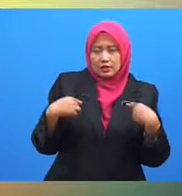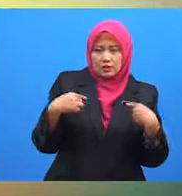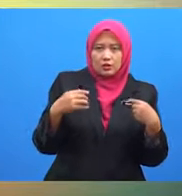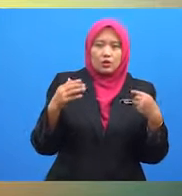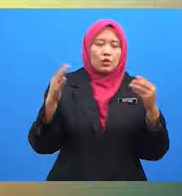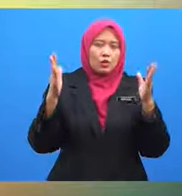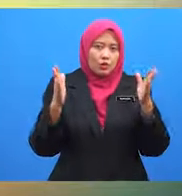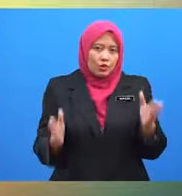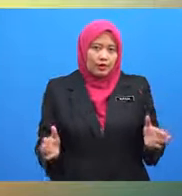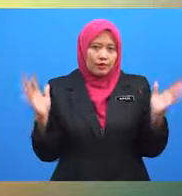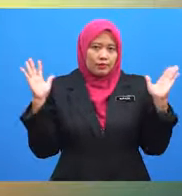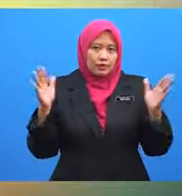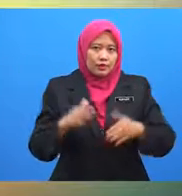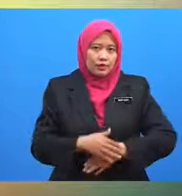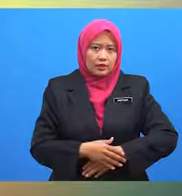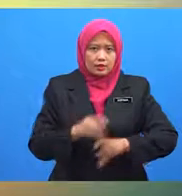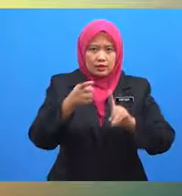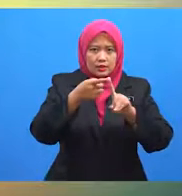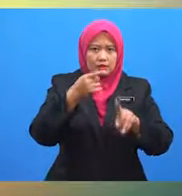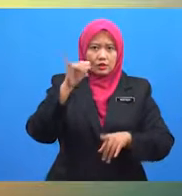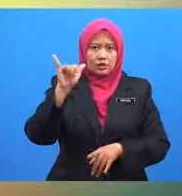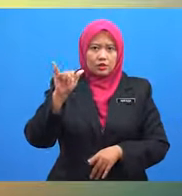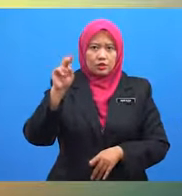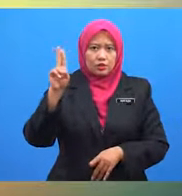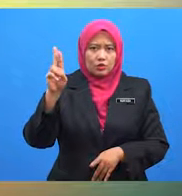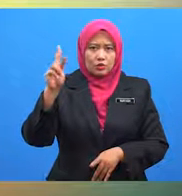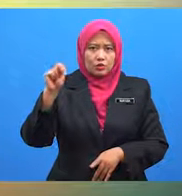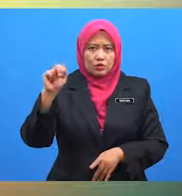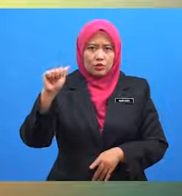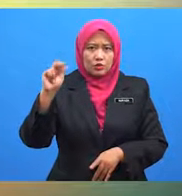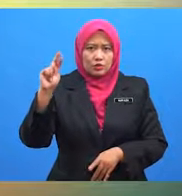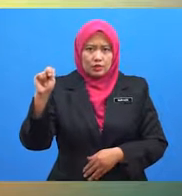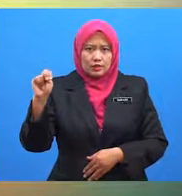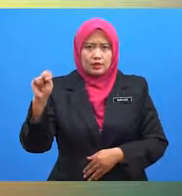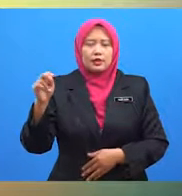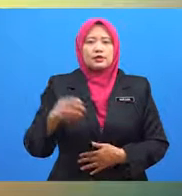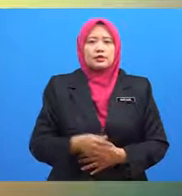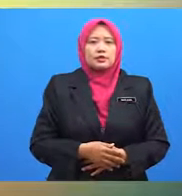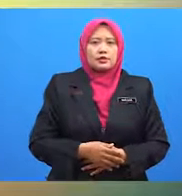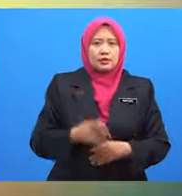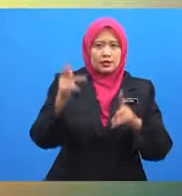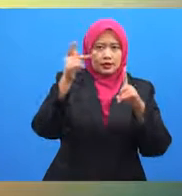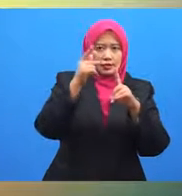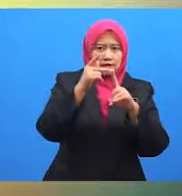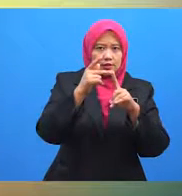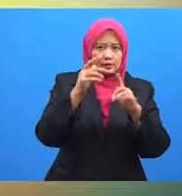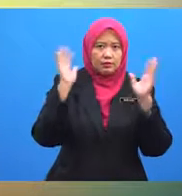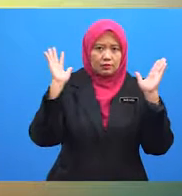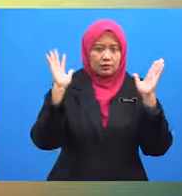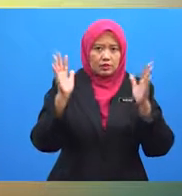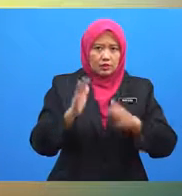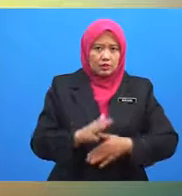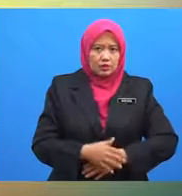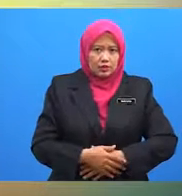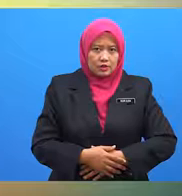ke alam Melayu hingga zaman kerajaan Sriwijaya. Bukti yang kukuh tentang bahasa pada zaman